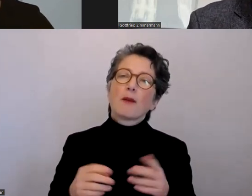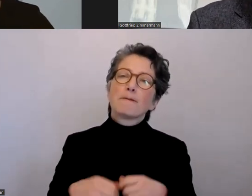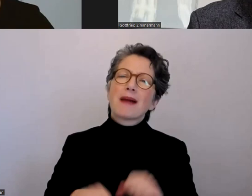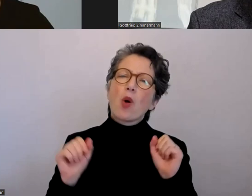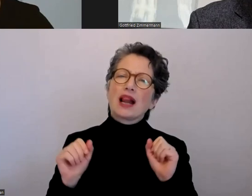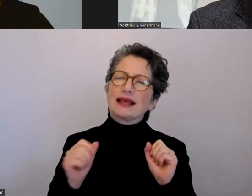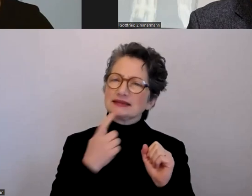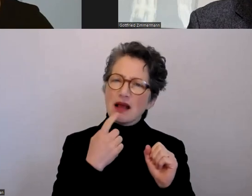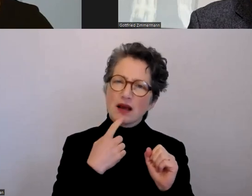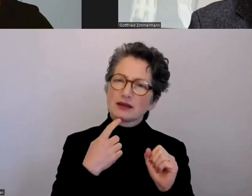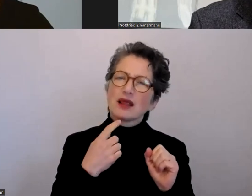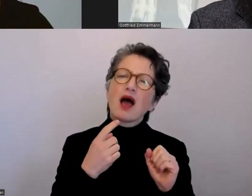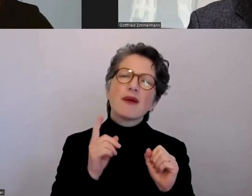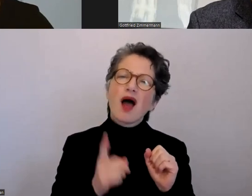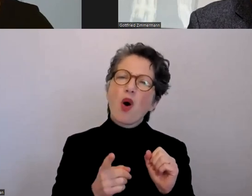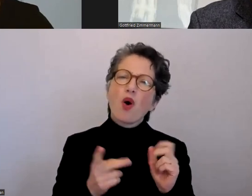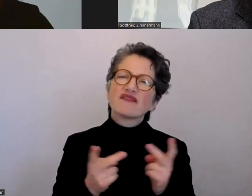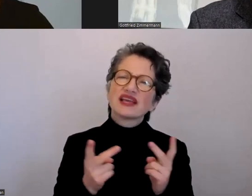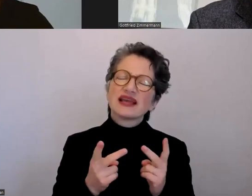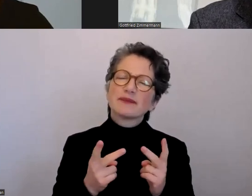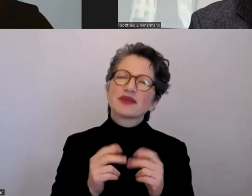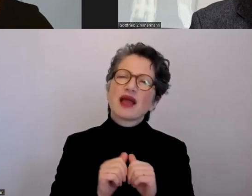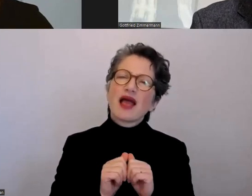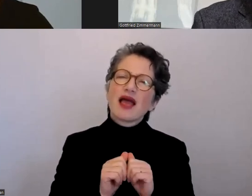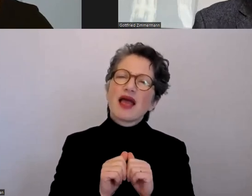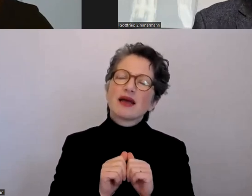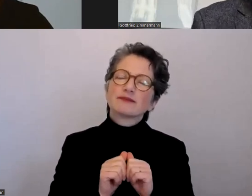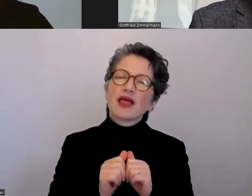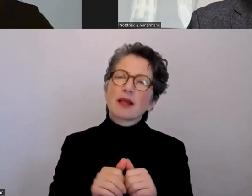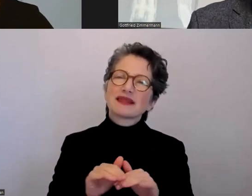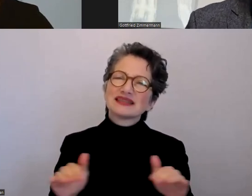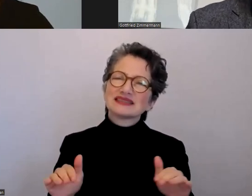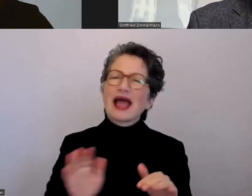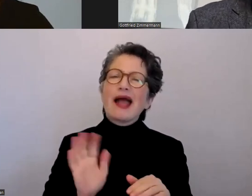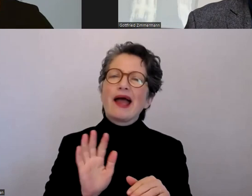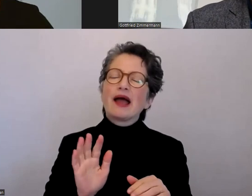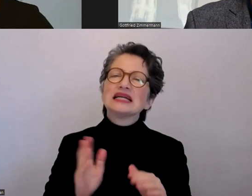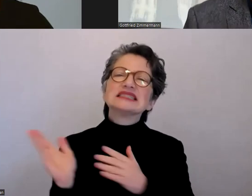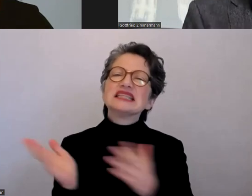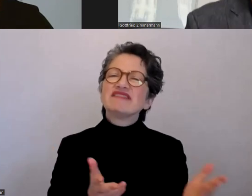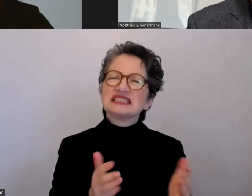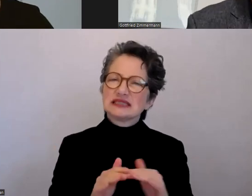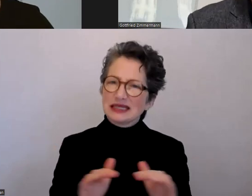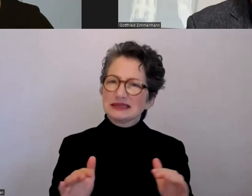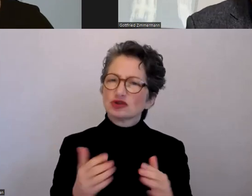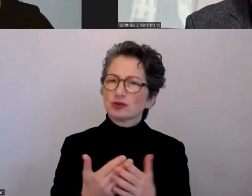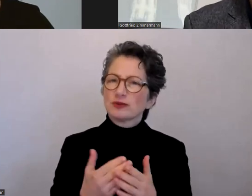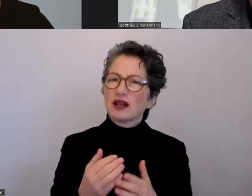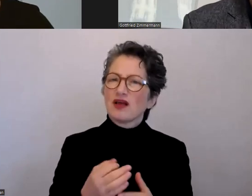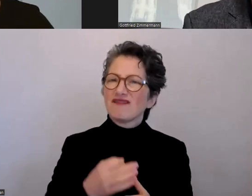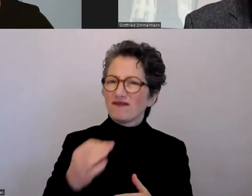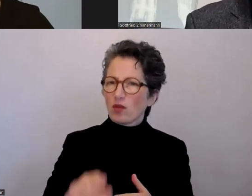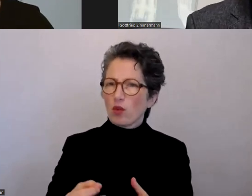bauliche Dinge, aber auch sowas wie Helpdesk, Entschuldigung, wie Service Desks, also vor Ort